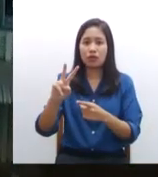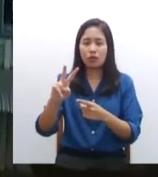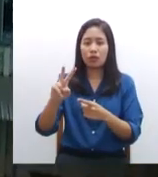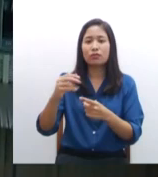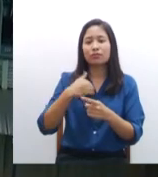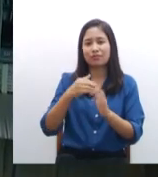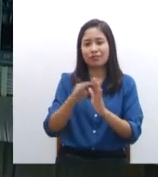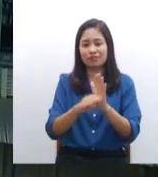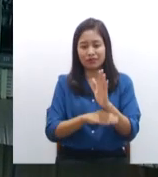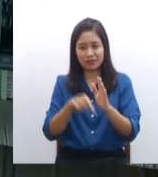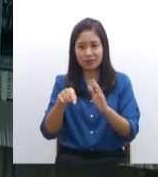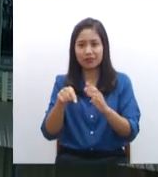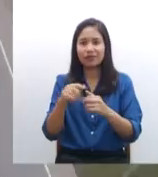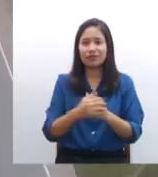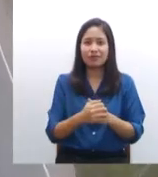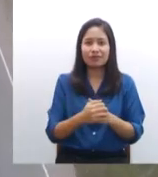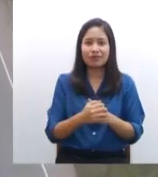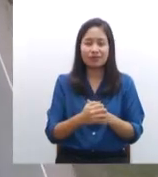พ